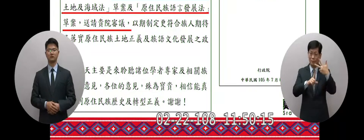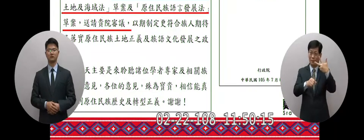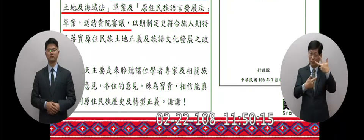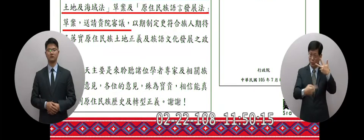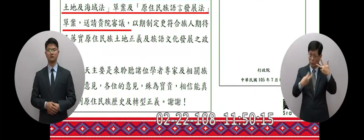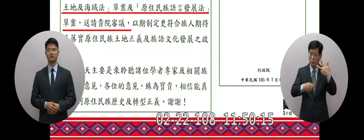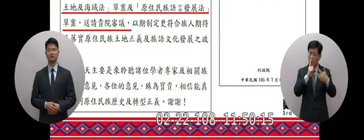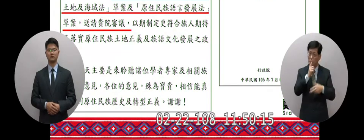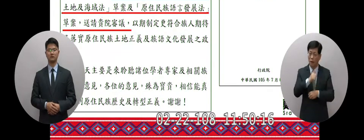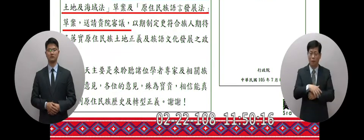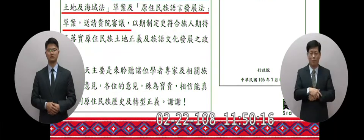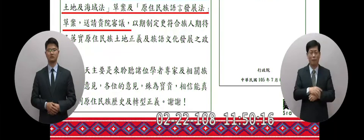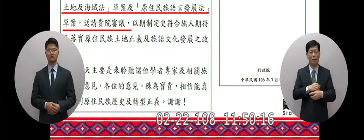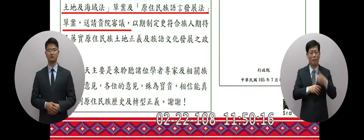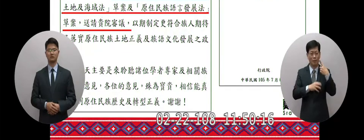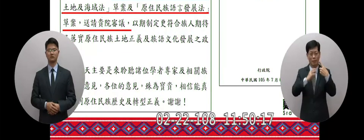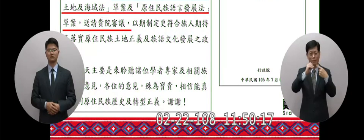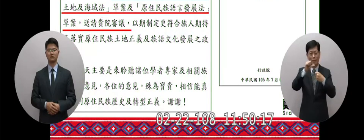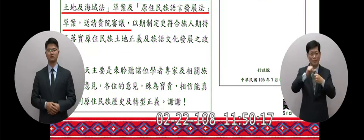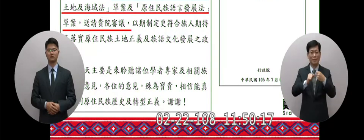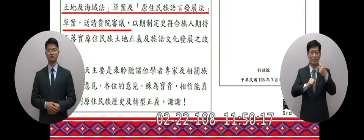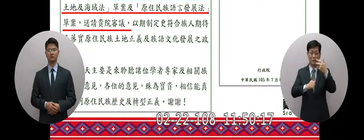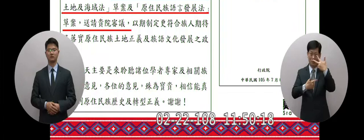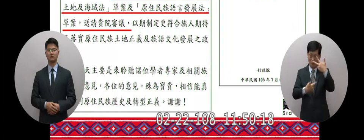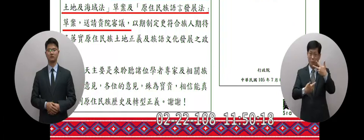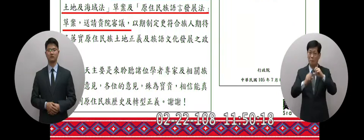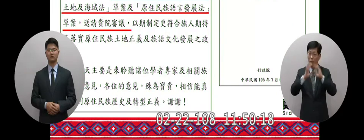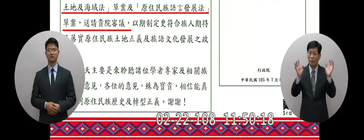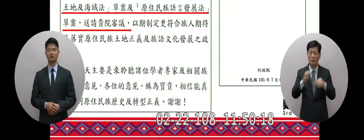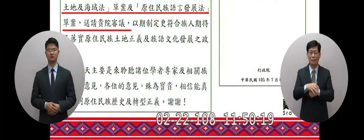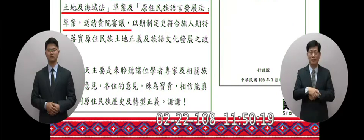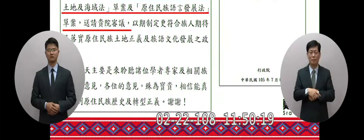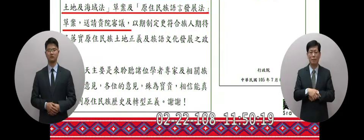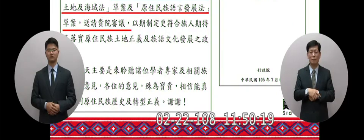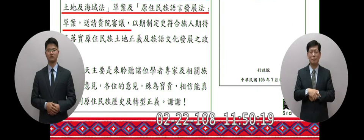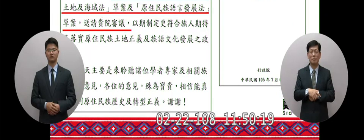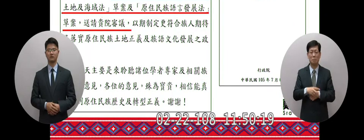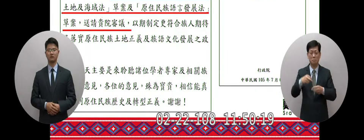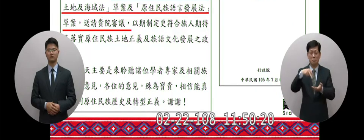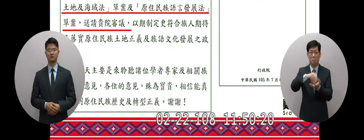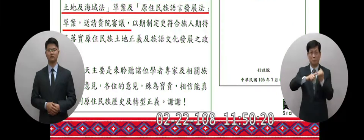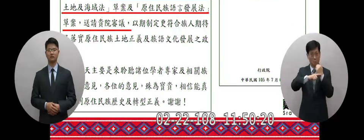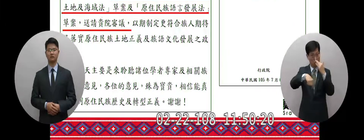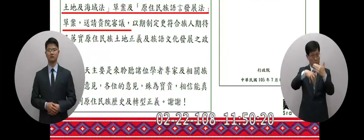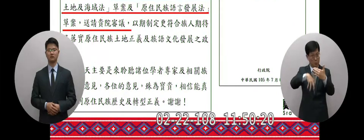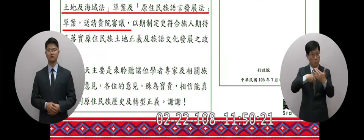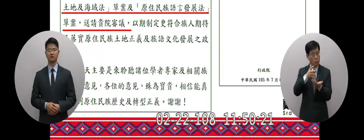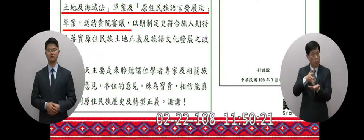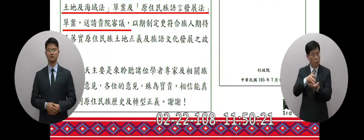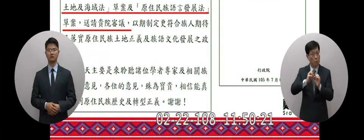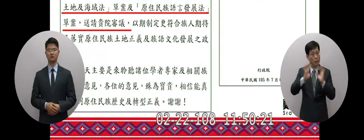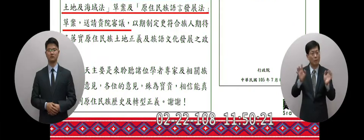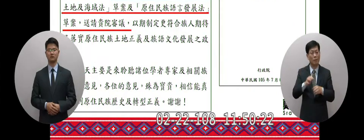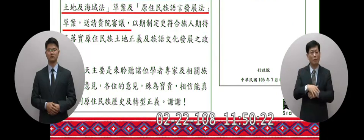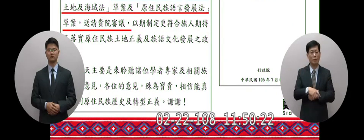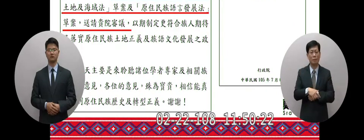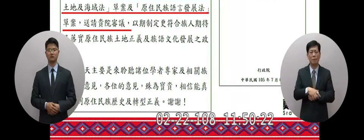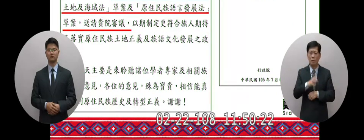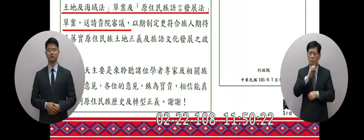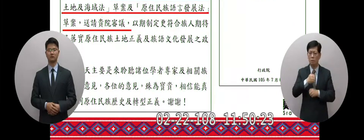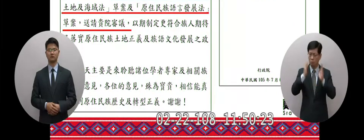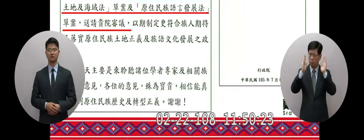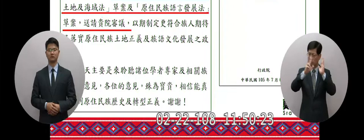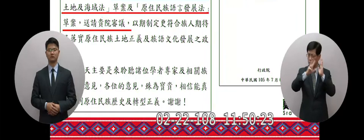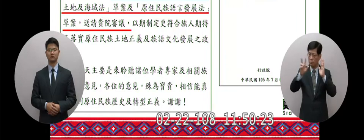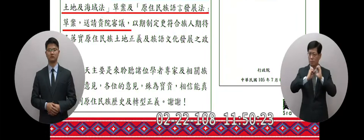1105年7月6日又说啊，1105年7月6日又说在立法院说的啊，而且是一个书面